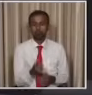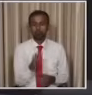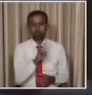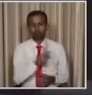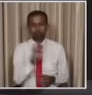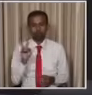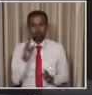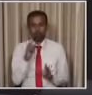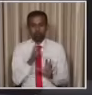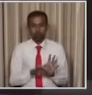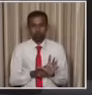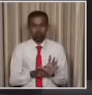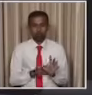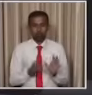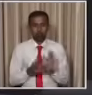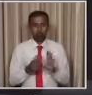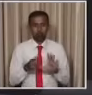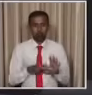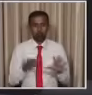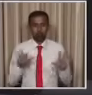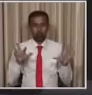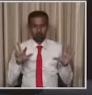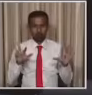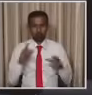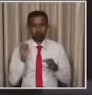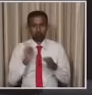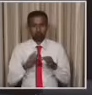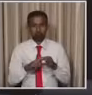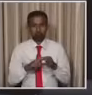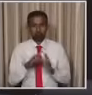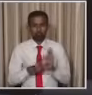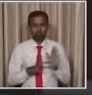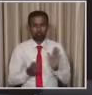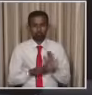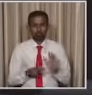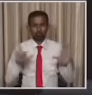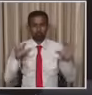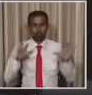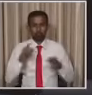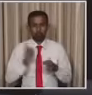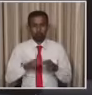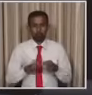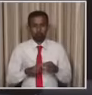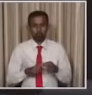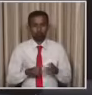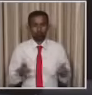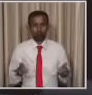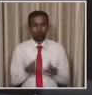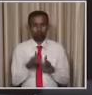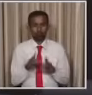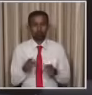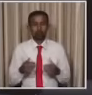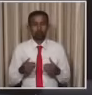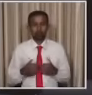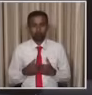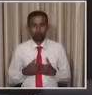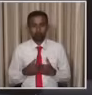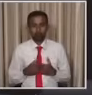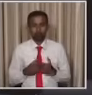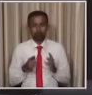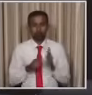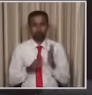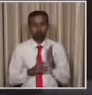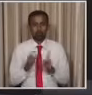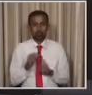2022 මැයි 9 වෙනිදා ඇතිවෙච්ච තත්ත්වේ ජූලි 9 වෙනිදා ඇතිවෙච්ච තත්ත්වයක් එක්ක අපි එක්සත්